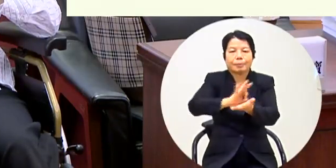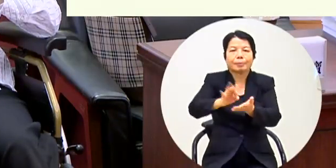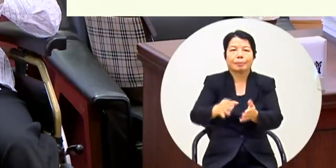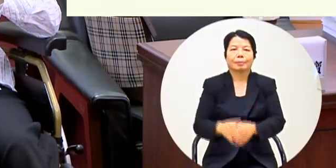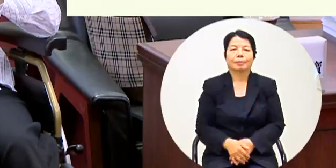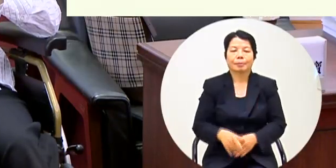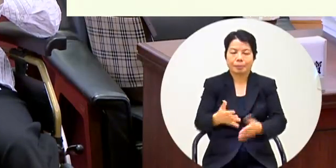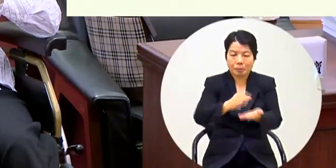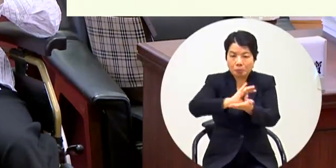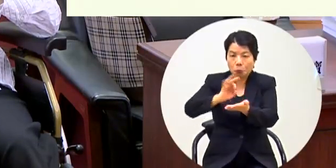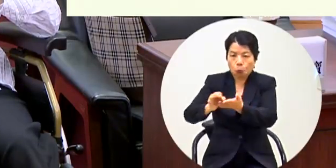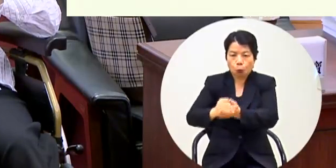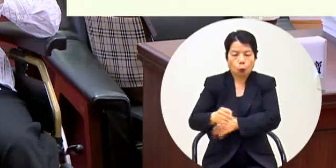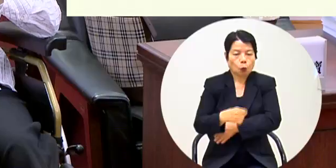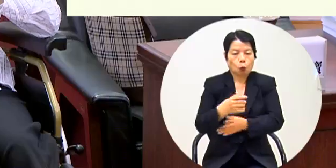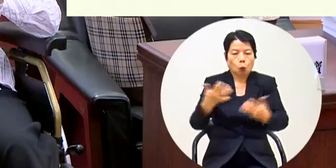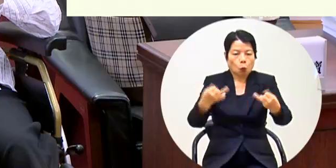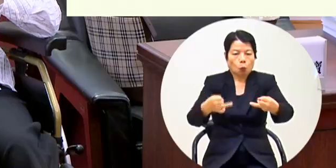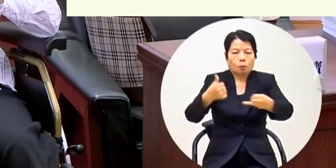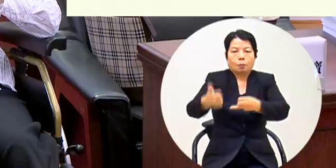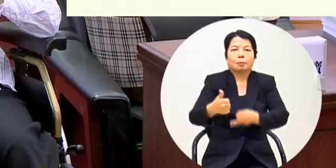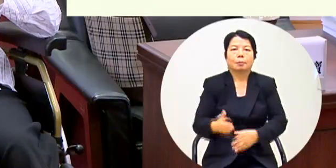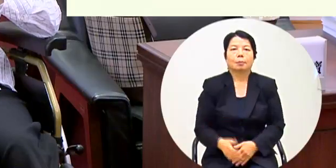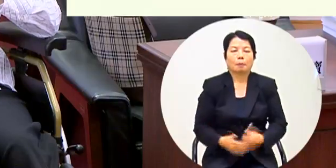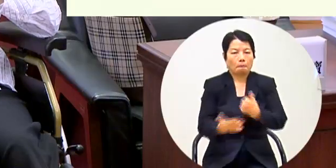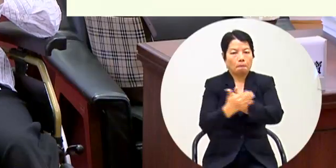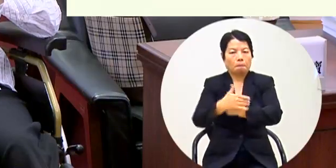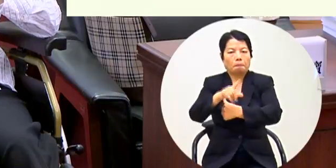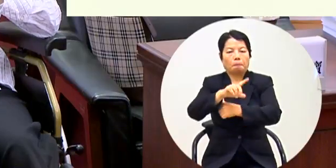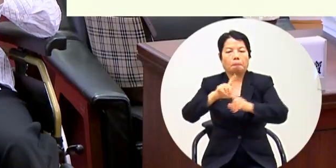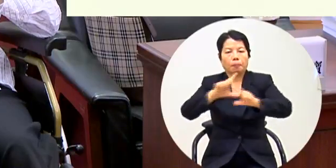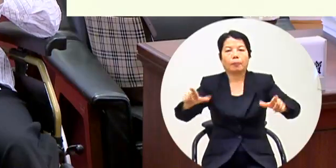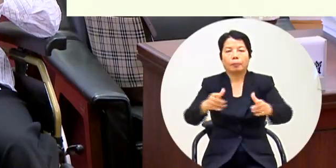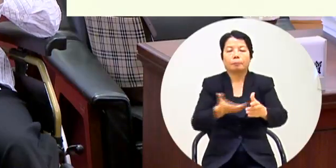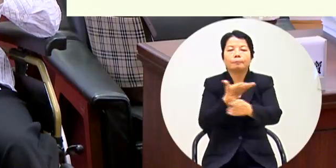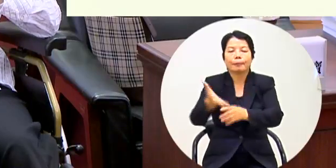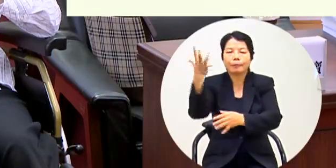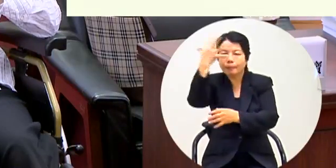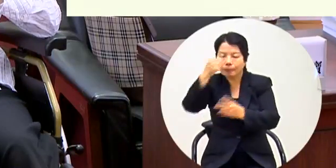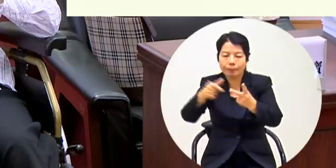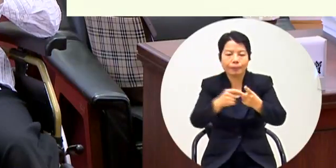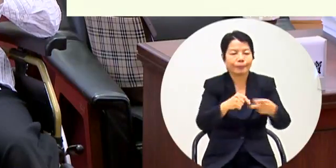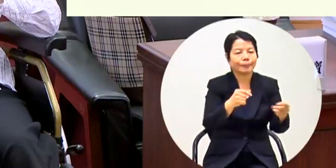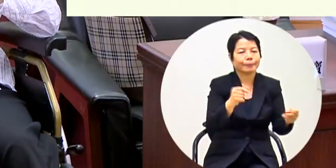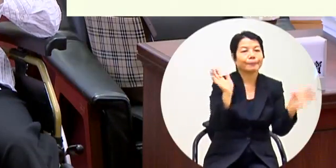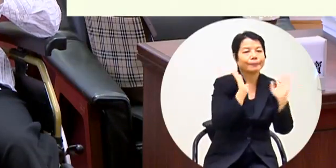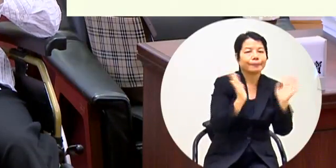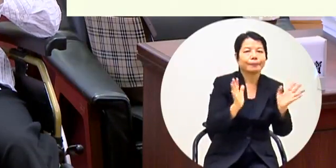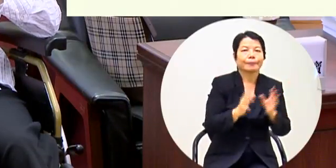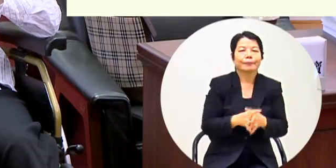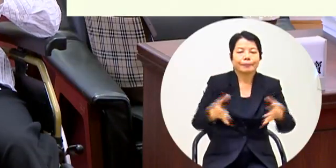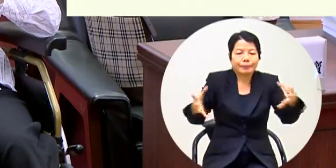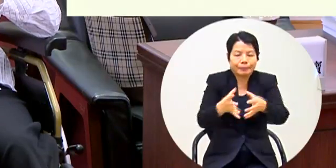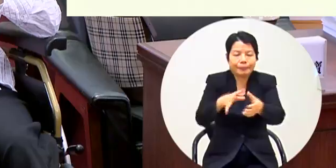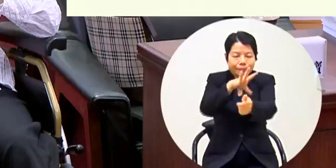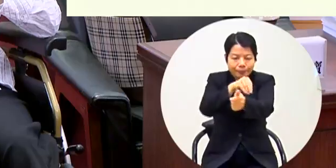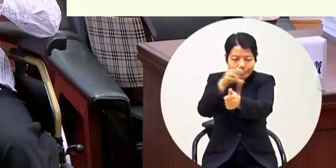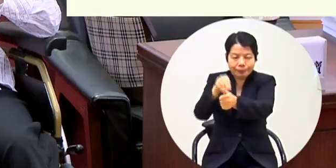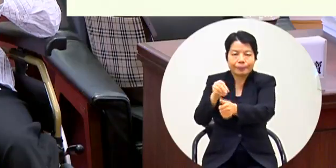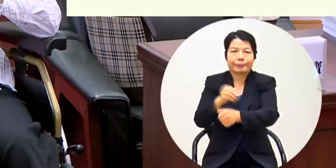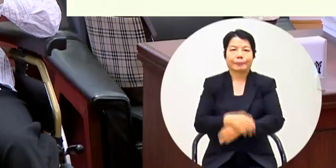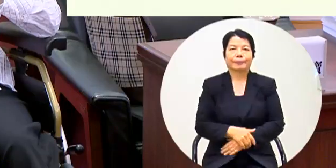让年长的长辈们和幼儿们共同的在这个学习当中呢，不仅让长辈们